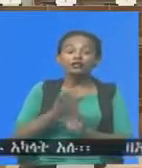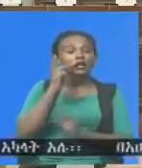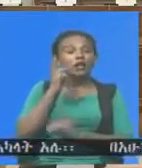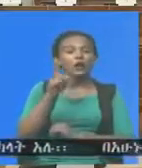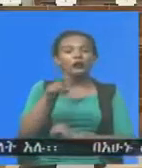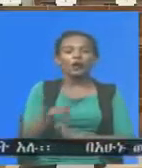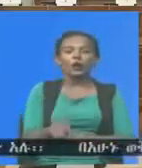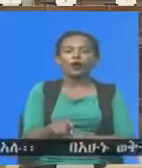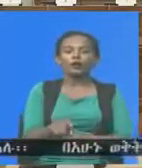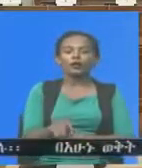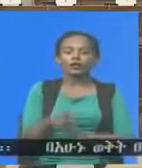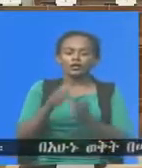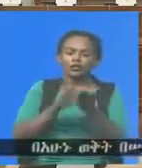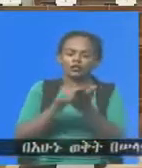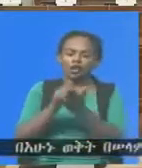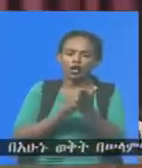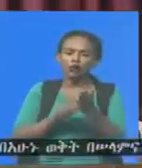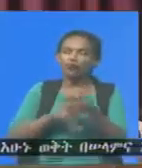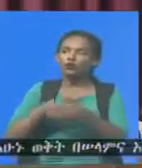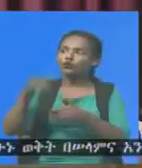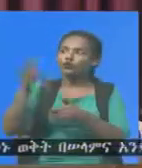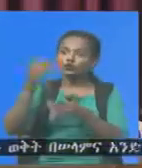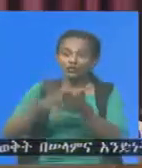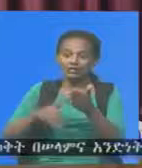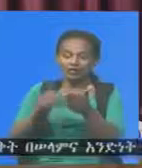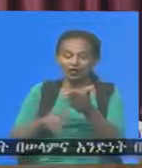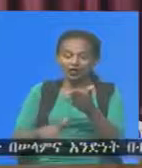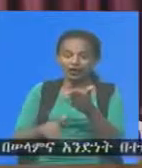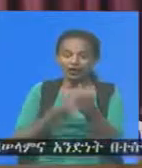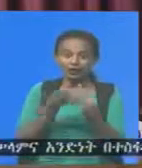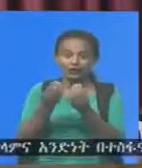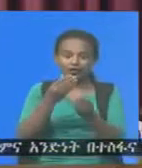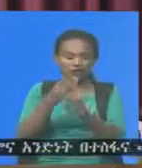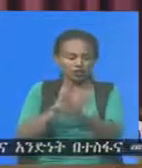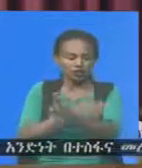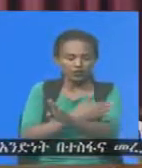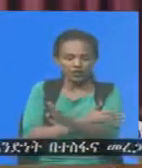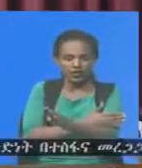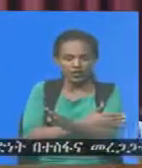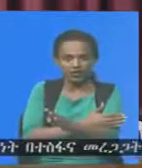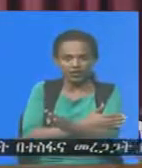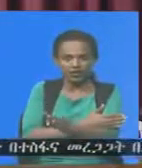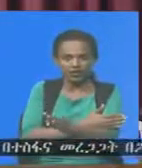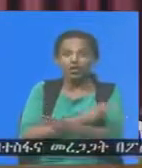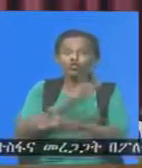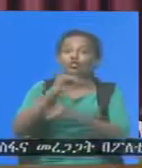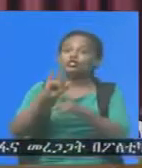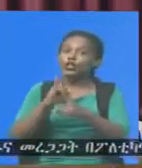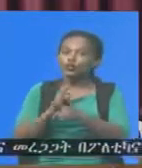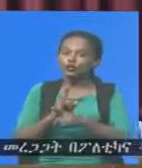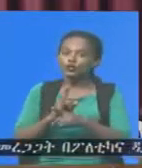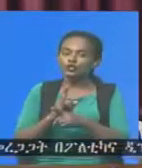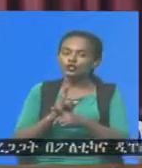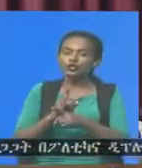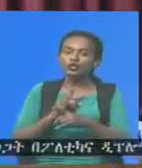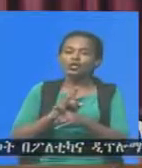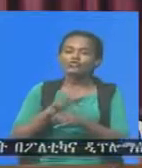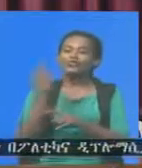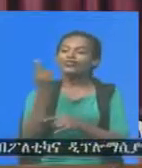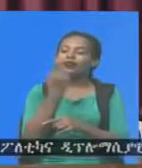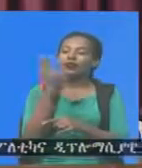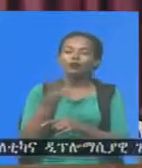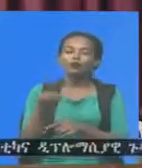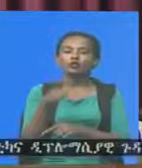ይገባል። የተዳከመውን የውጭ ምንዛሪ ንግድ እናሻሽልበታለን። ዜጎች ተጠቃሚ